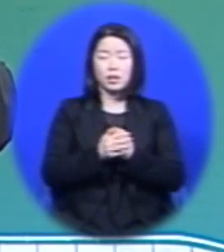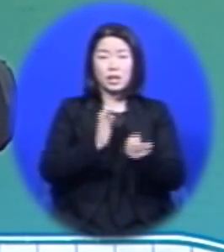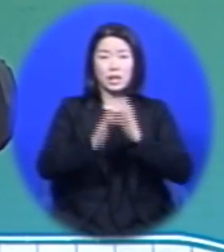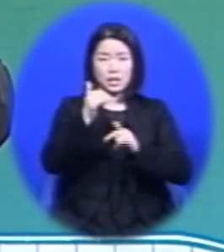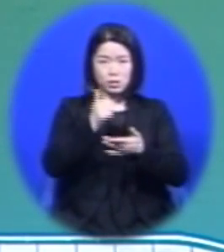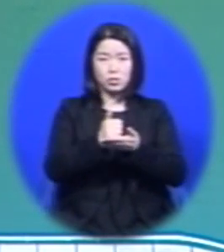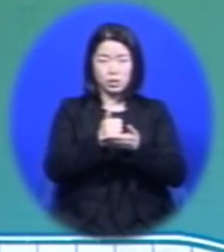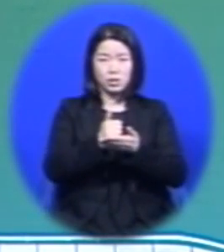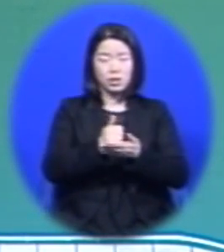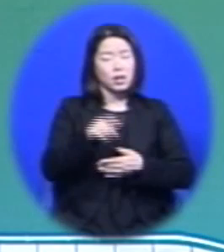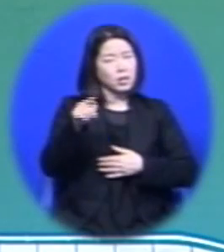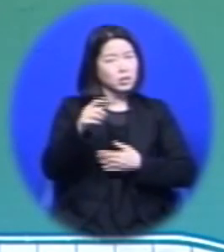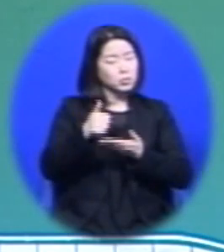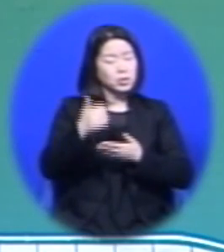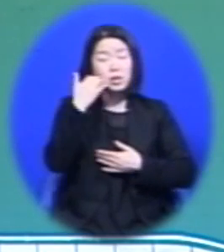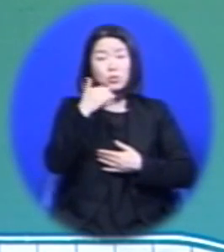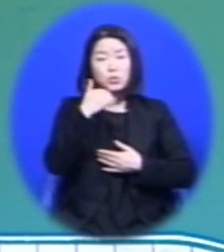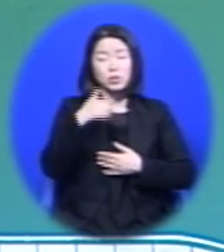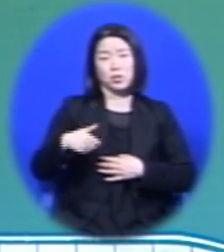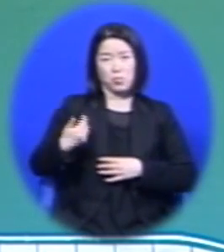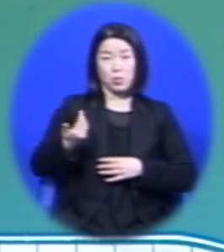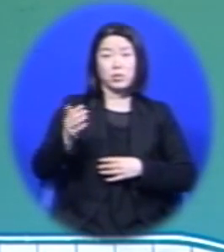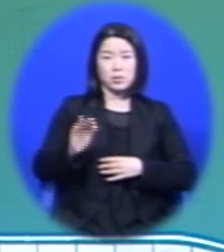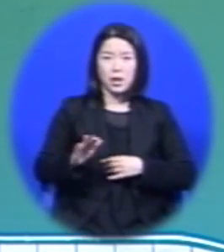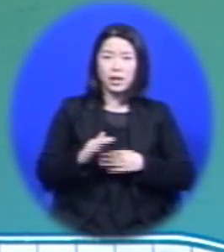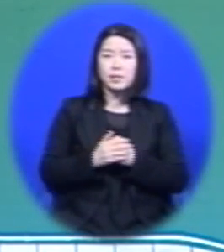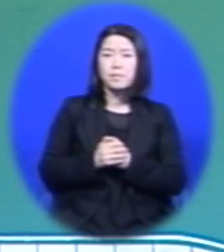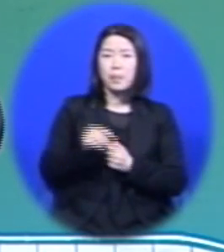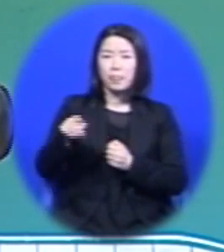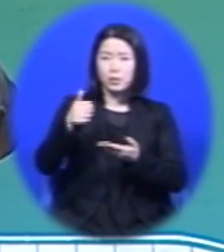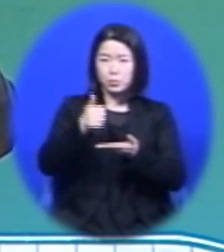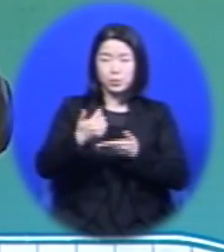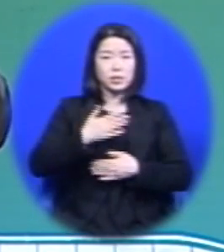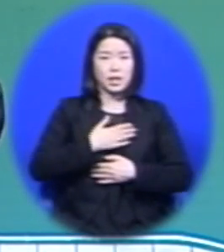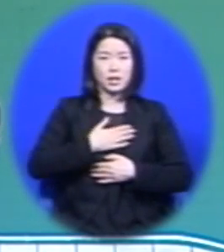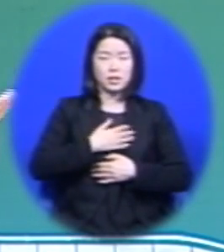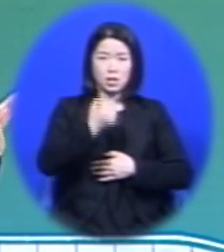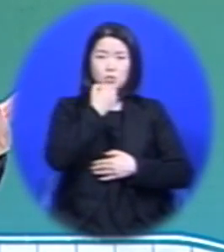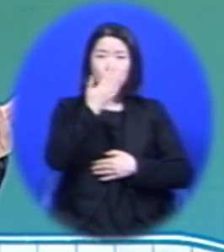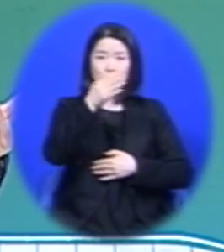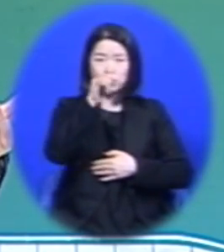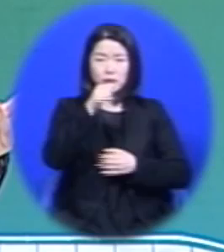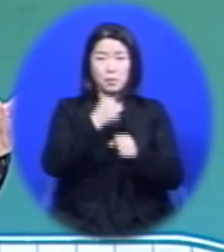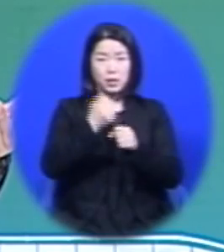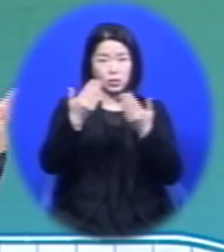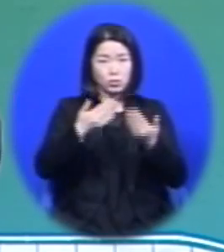예수님, 그분이 도대체 누구신지 모르지만 그분은 나를 웃을 수 있게